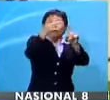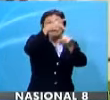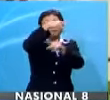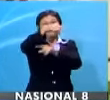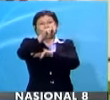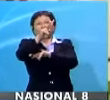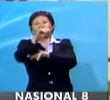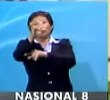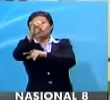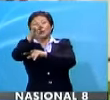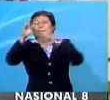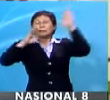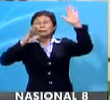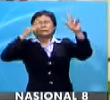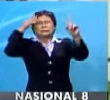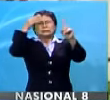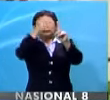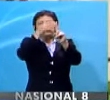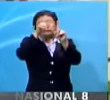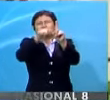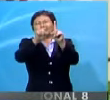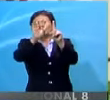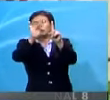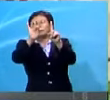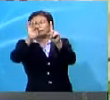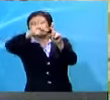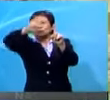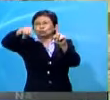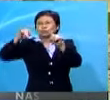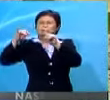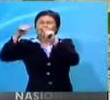sahaja disasarkan seramai 1.8